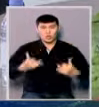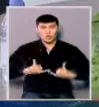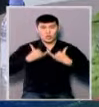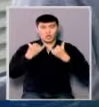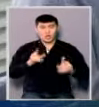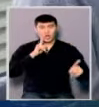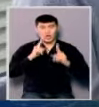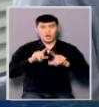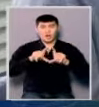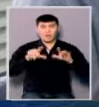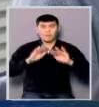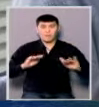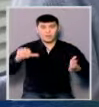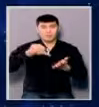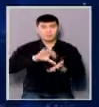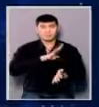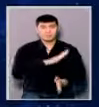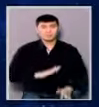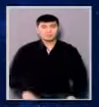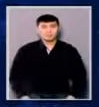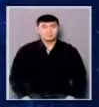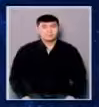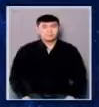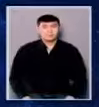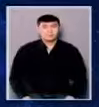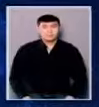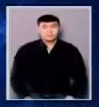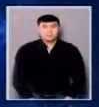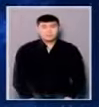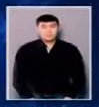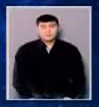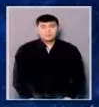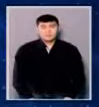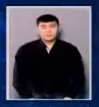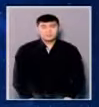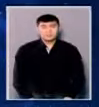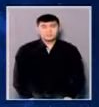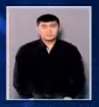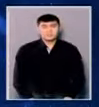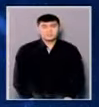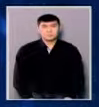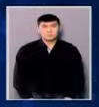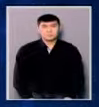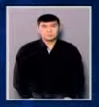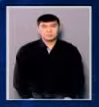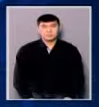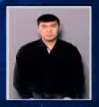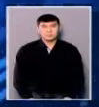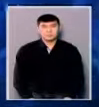басқосуға мектеп оқушылары да қатысты. Нұрислам Құмар, Артур Ботпанов, Атырау телеарнасы.